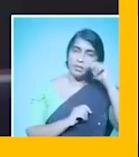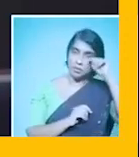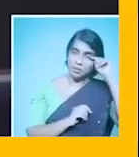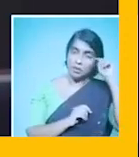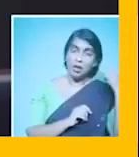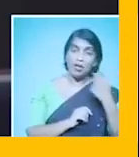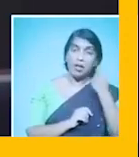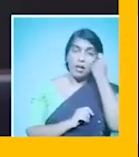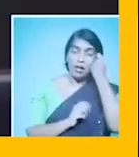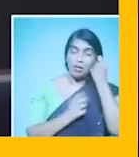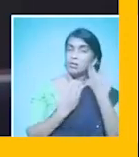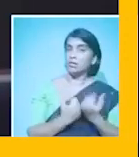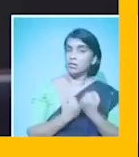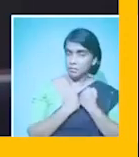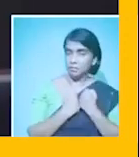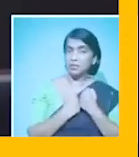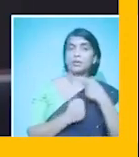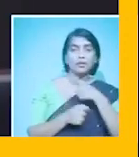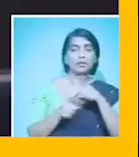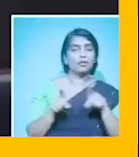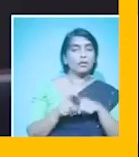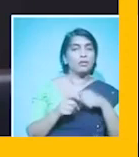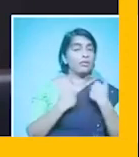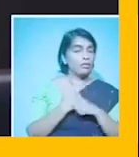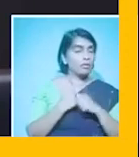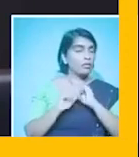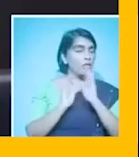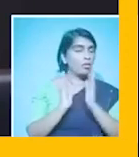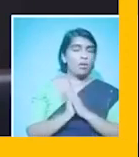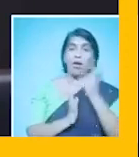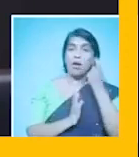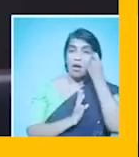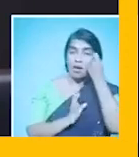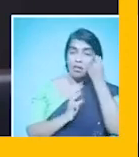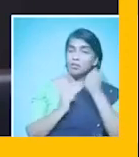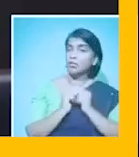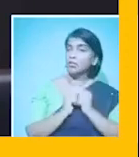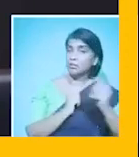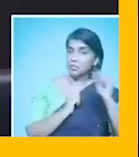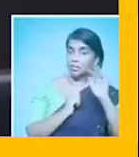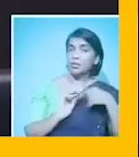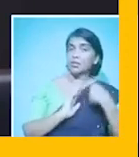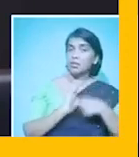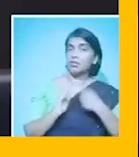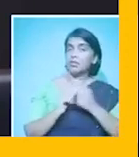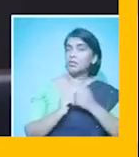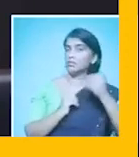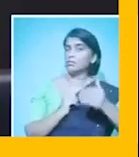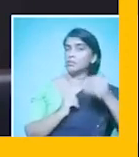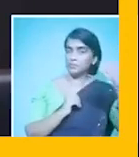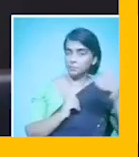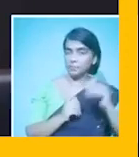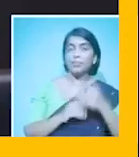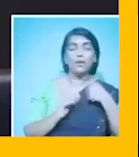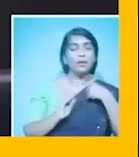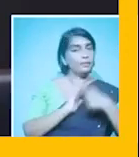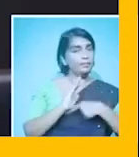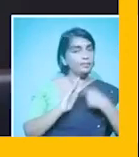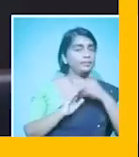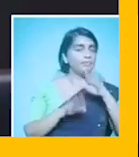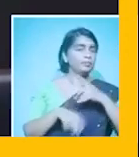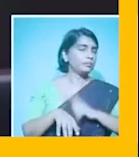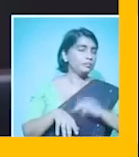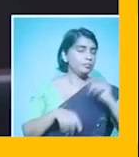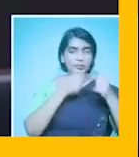තිබිච්ච එක්තරා වටිනා තැනක් ගැන කියලා කතාව ඉවර කරන්නයි අපි හිතුවේ. විමල් කිව්වා පාසල් ළමුන් අතර